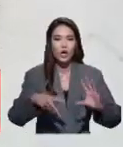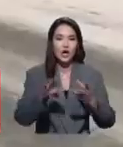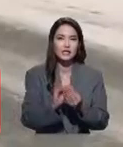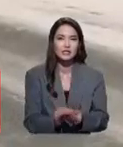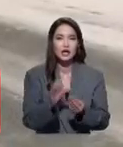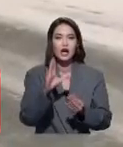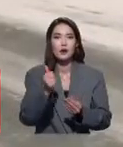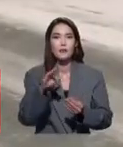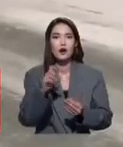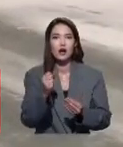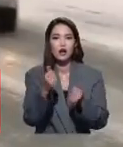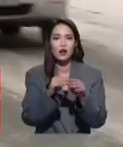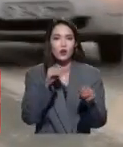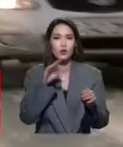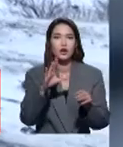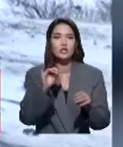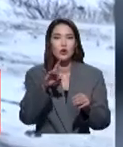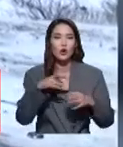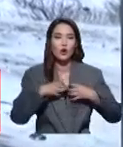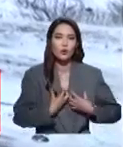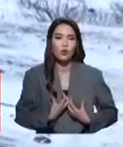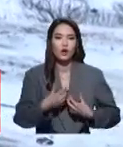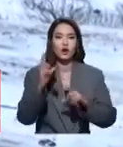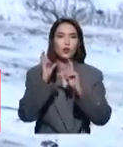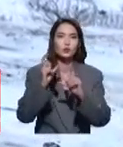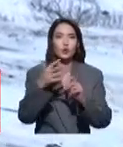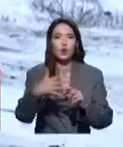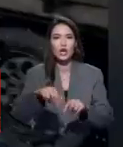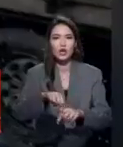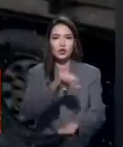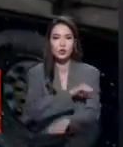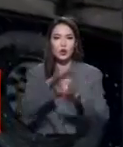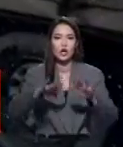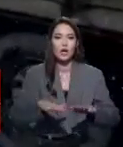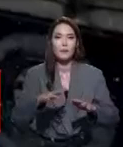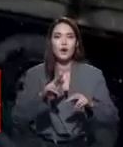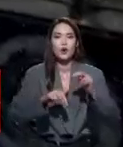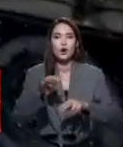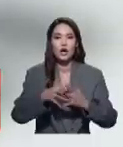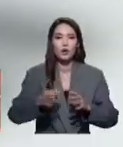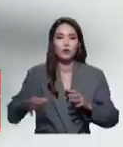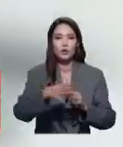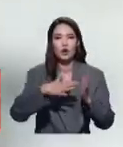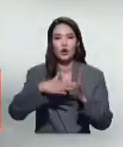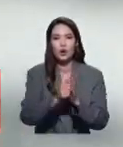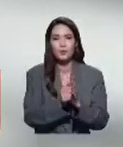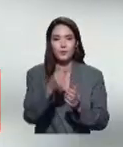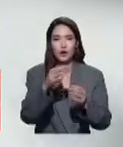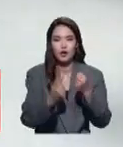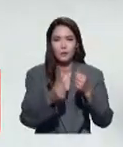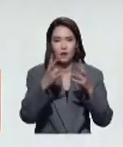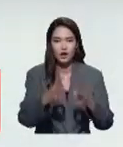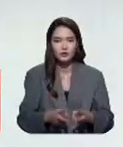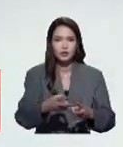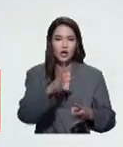маркалы автокөлікке отырған. Өкінішке орай көлік Ырғыздан 50 шақырым жердегі Құрылыс ауылының тұсына келгенде жол апатына ұшырады. 16 жастағы